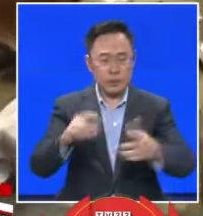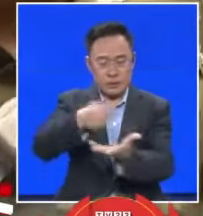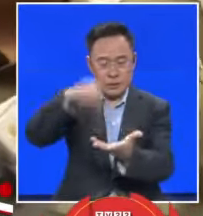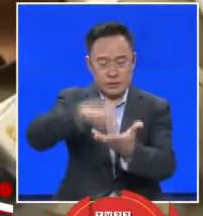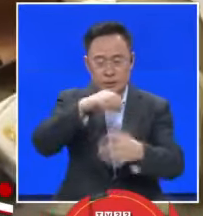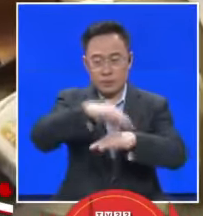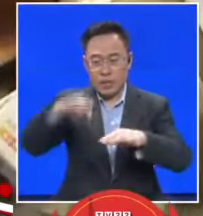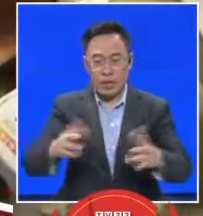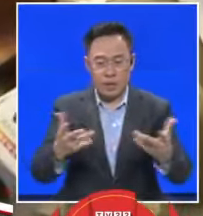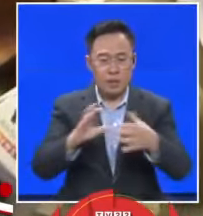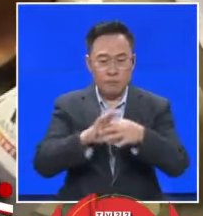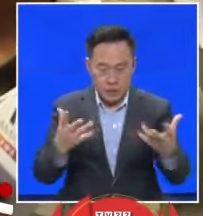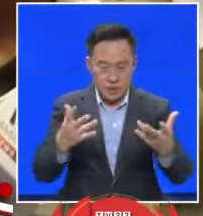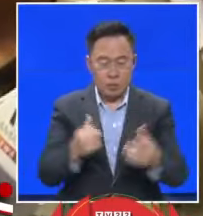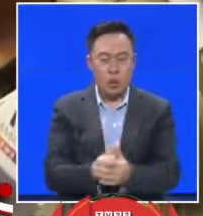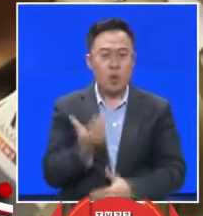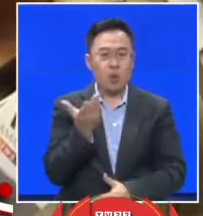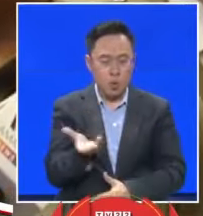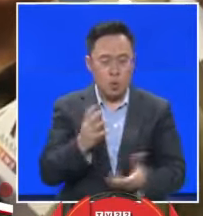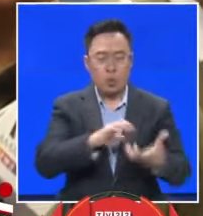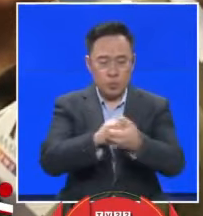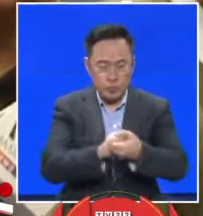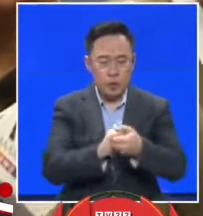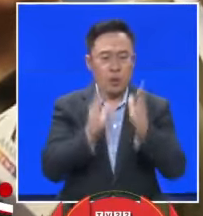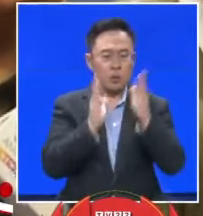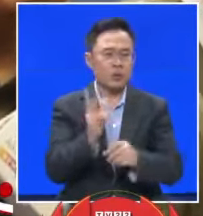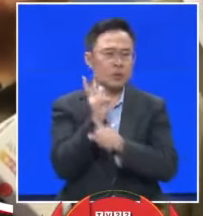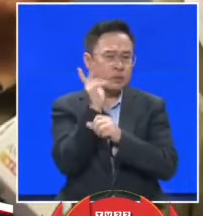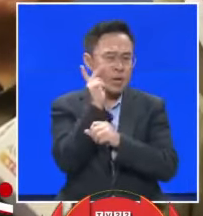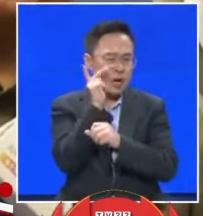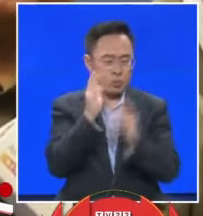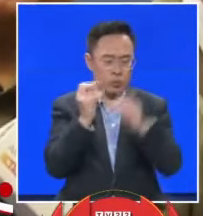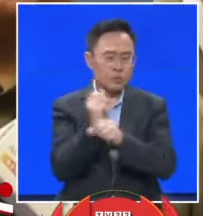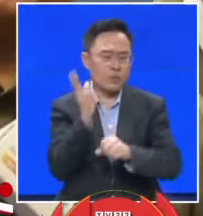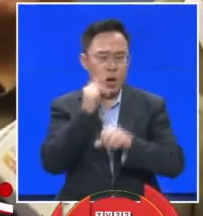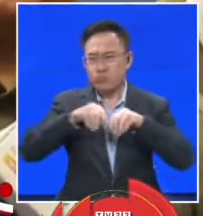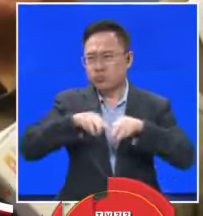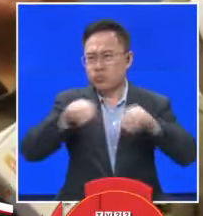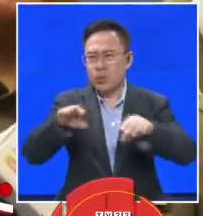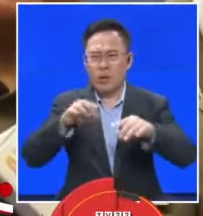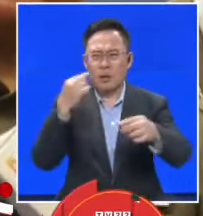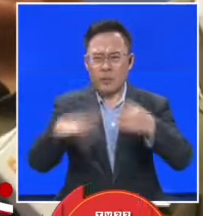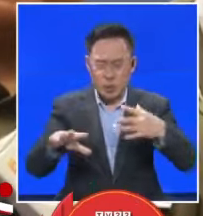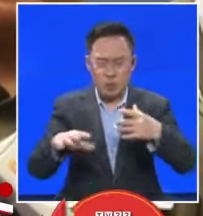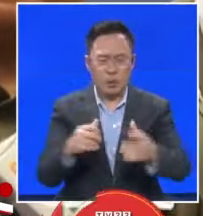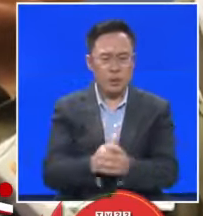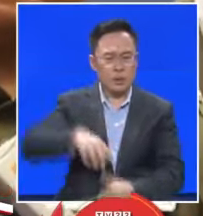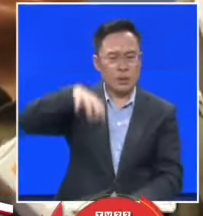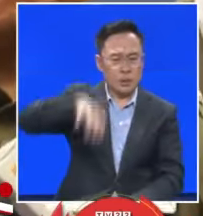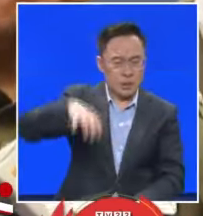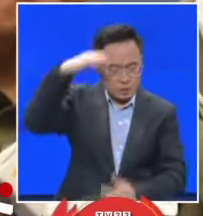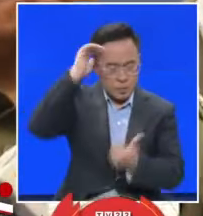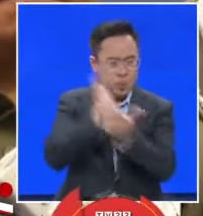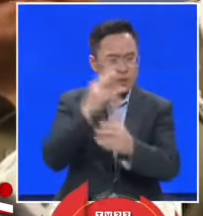ำเกียรติเพราะฉะนั้นตอนนี้อยากขอความร่วมมือสื่อนะครับในการสื่อสารถึงประชาชนอย่าทำให้องค์กรตำรวจเสียห